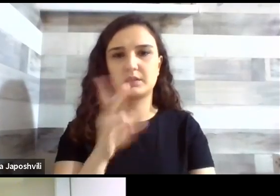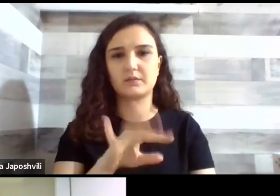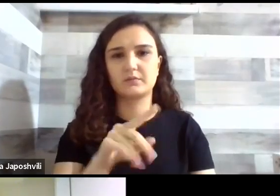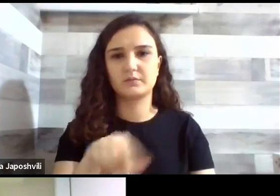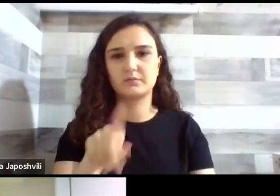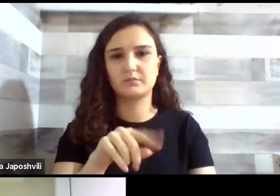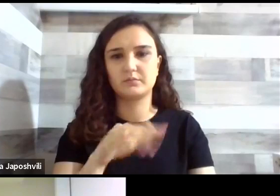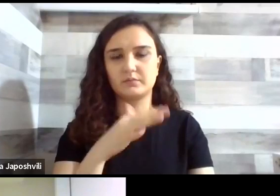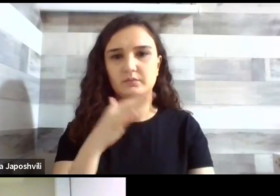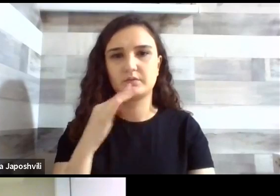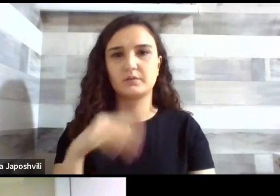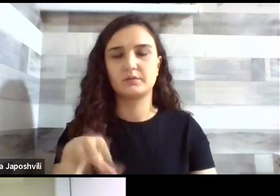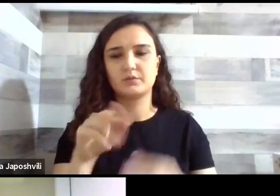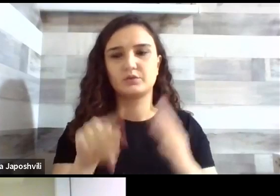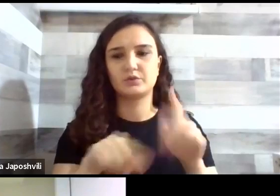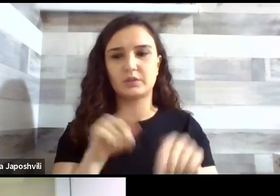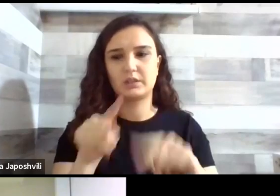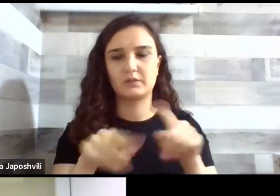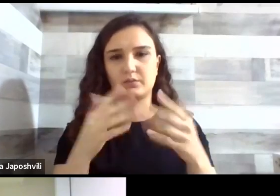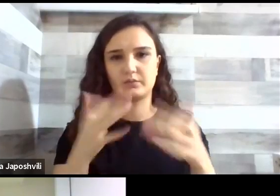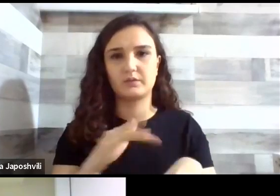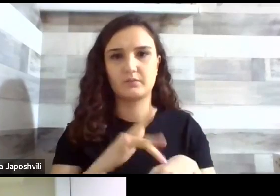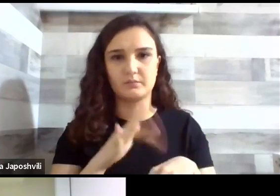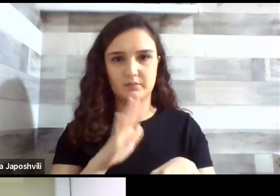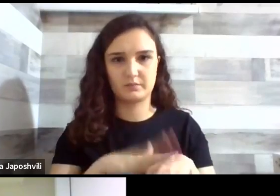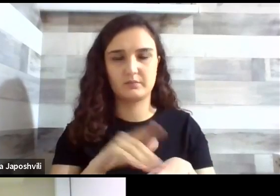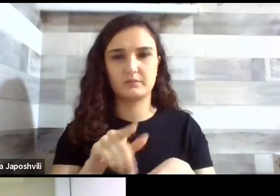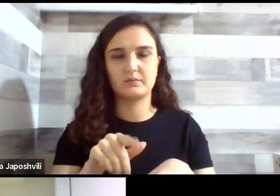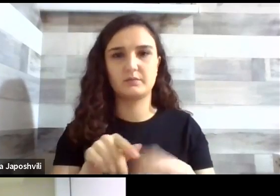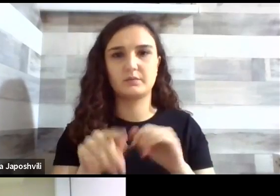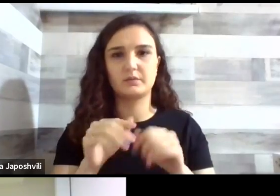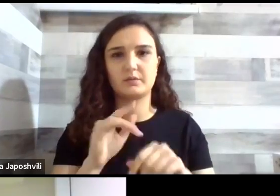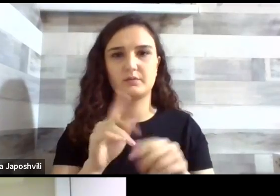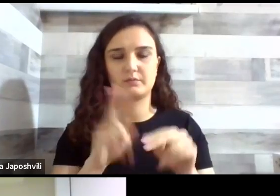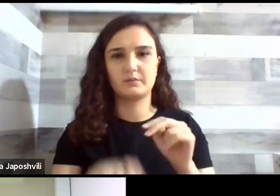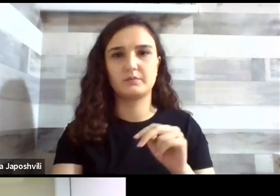ყველა საკვანძო შეკითხვა დავსვი, ამოვწურე,